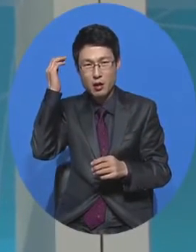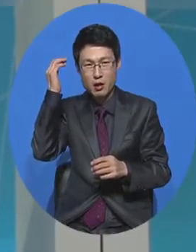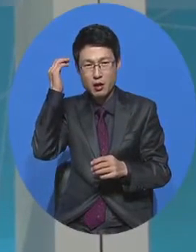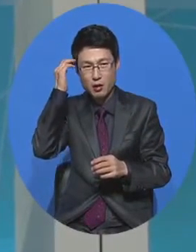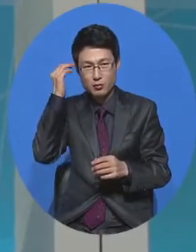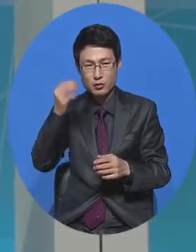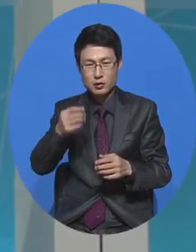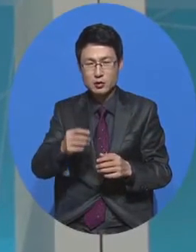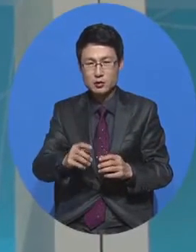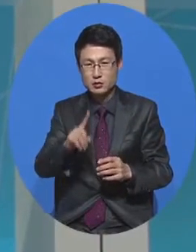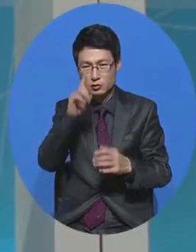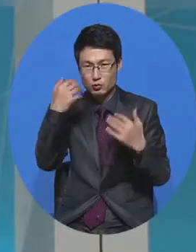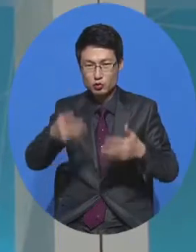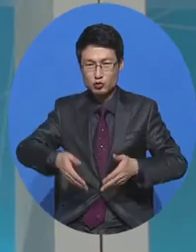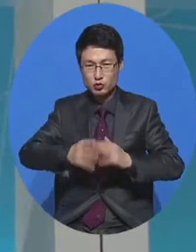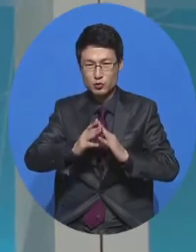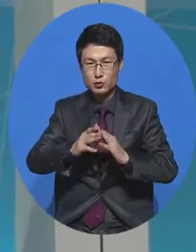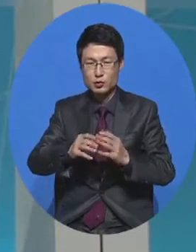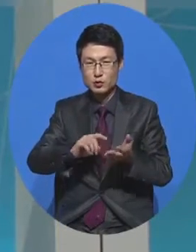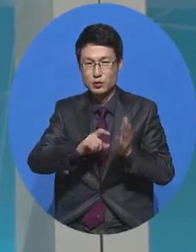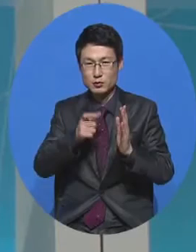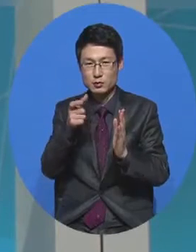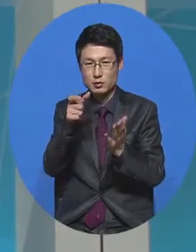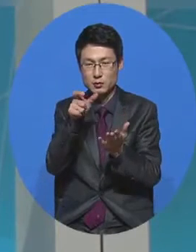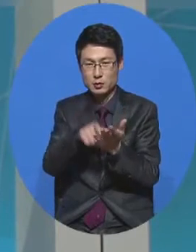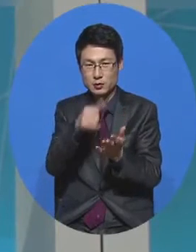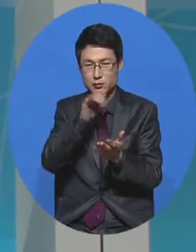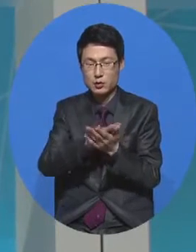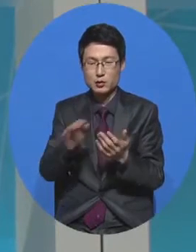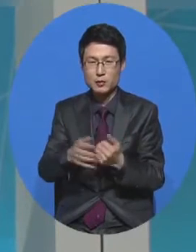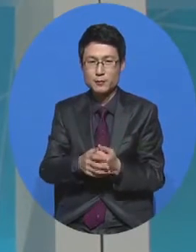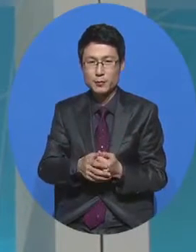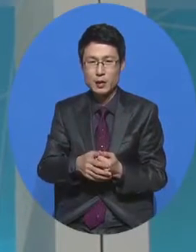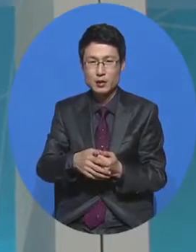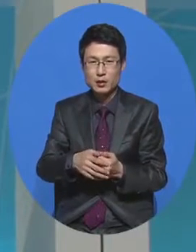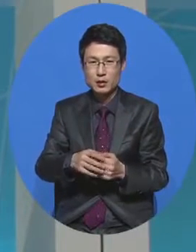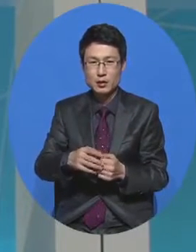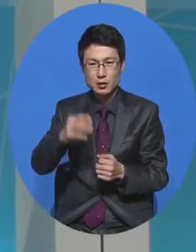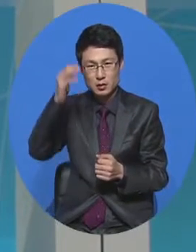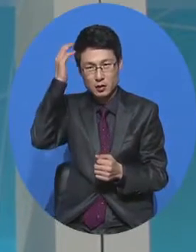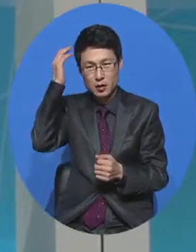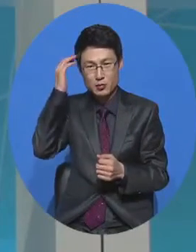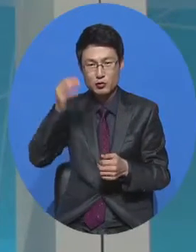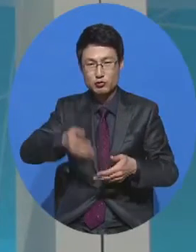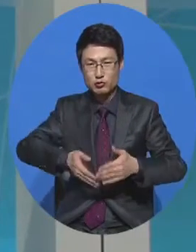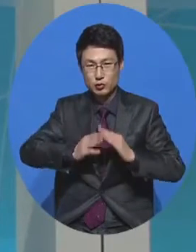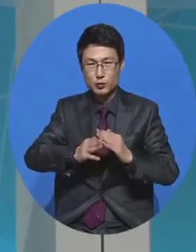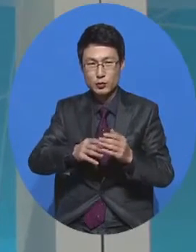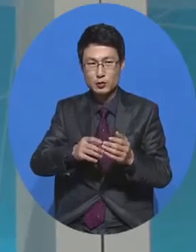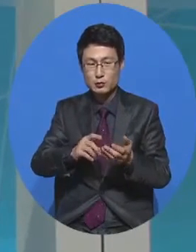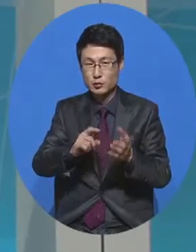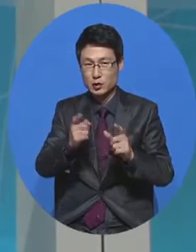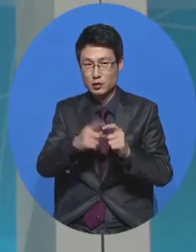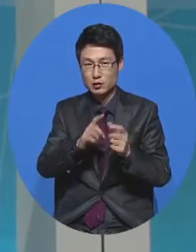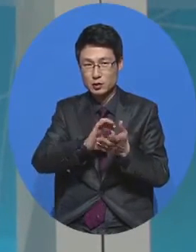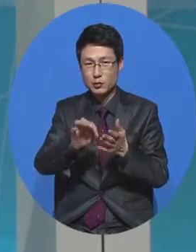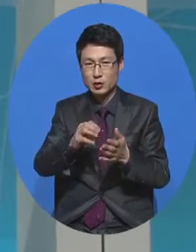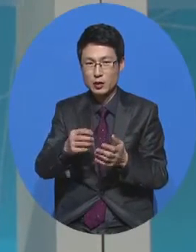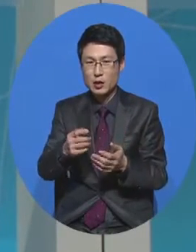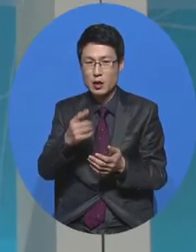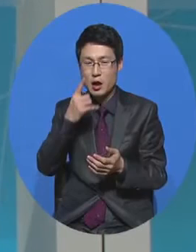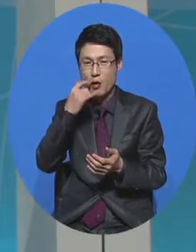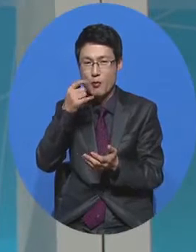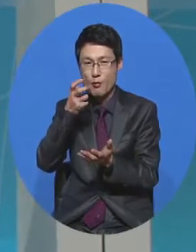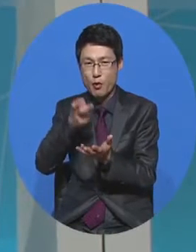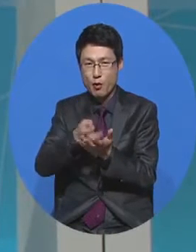되어 있는 거죠 4 어 언제 대한민국 수립 이라고 쓰면 어떤 문제가 발생 하냐면 제언 헌법을 부정하는